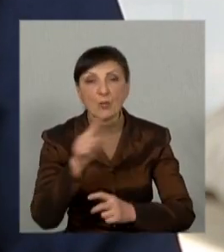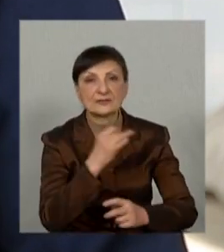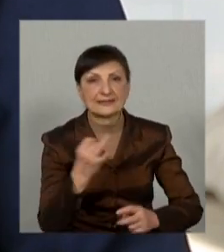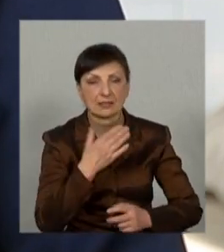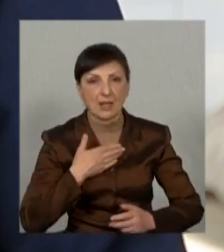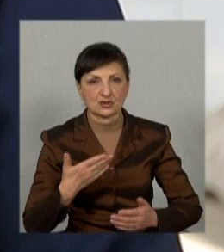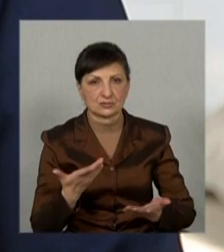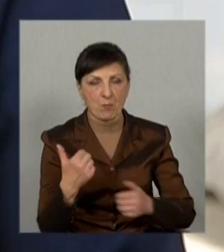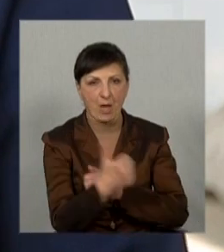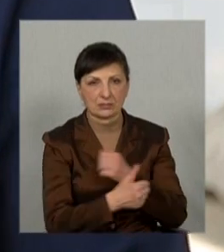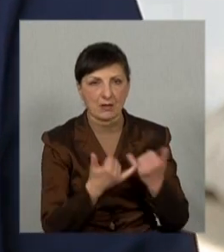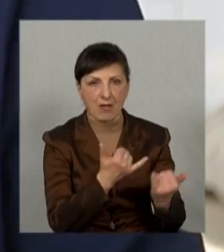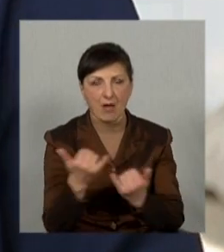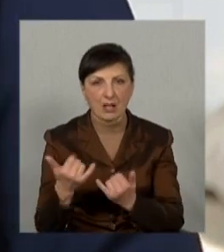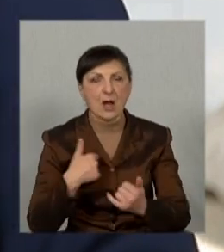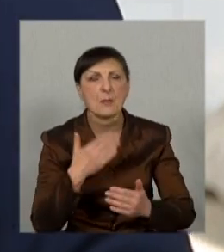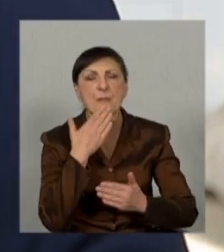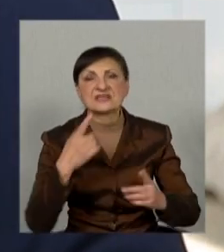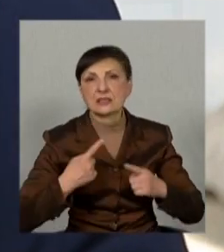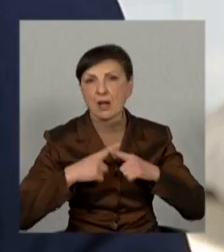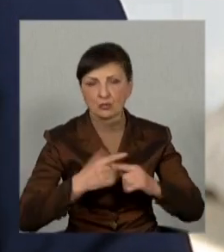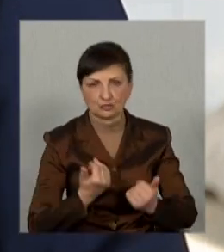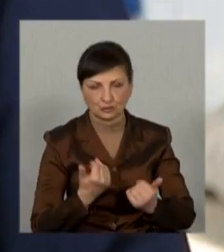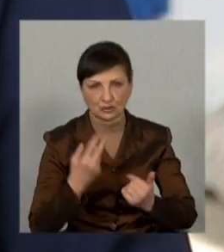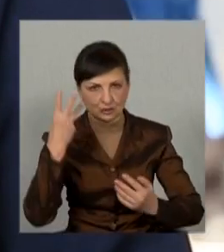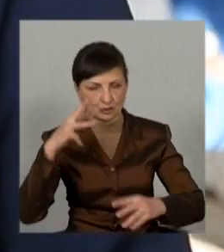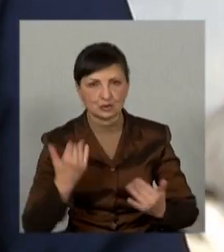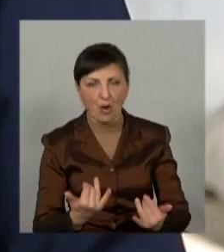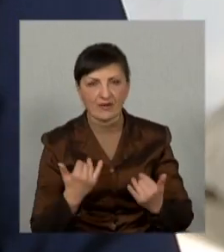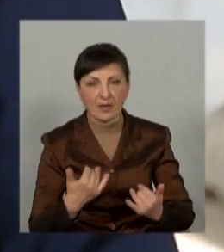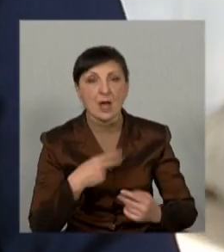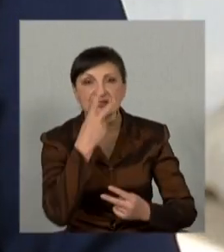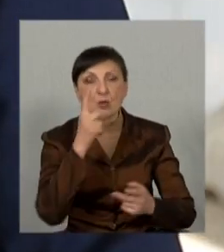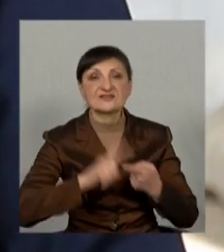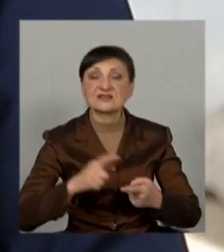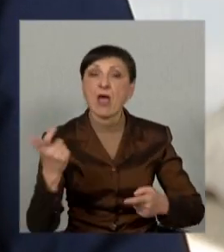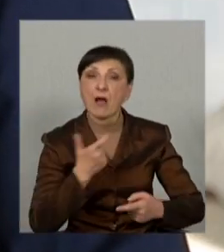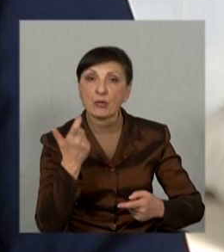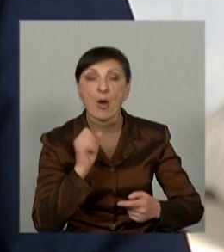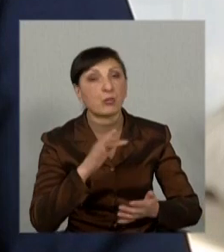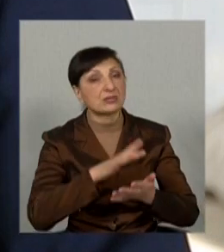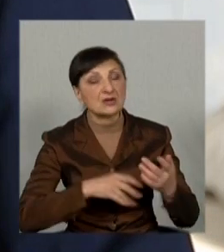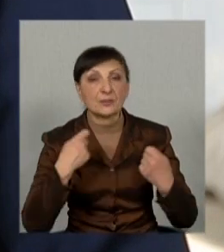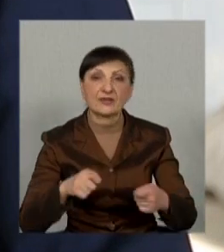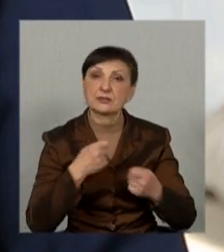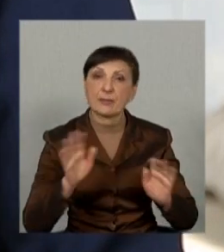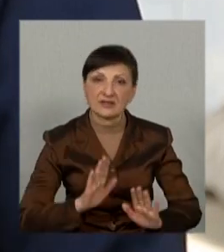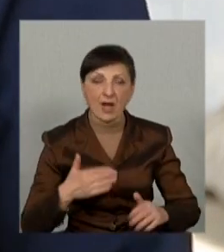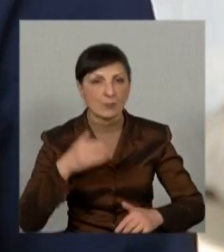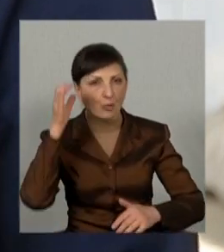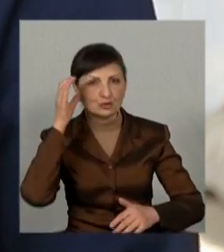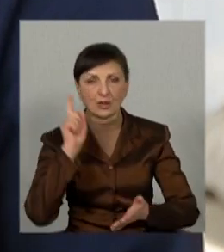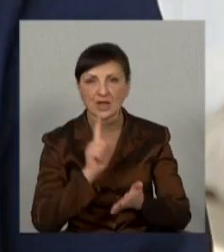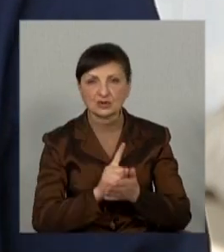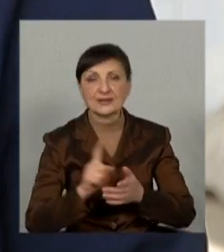наш материал. Мы ведь используем самые последние технологии. Смотрим и на экономический фактор, будет ли дальше продаваться. Мы, как ученые,